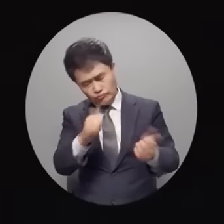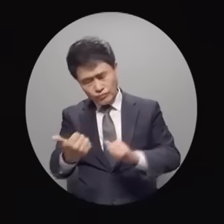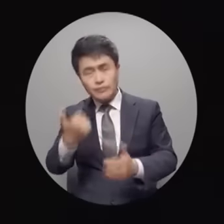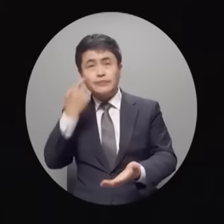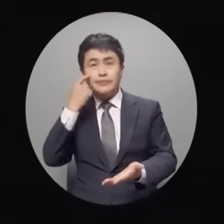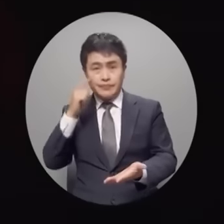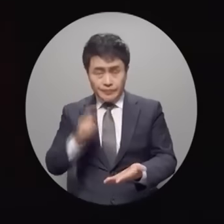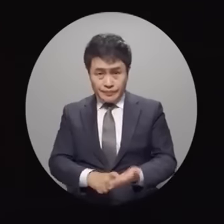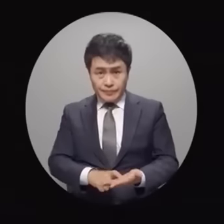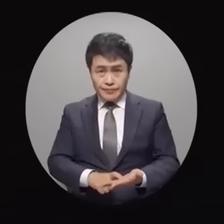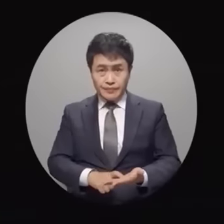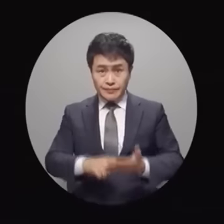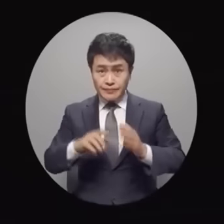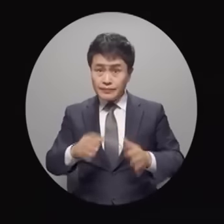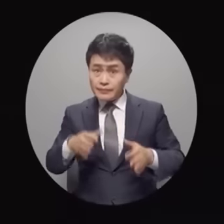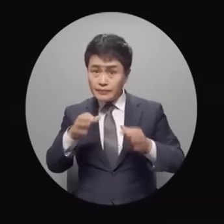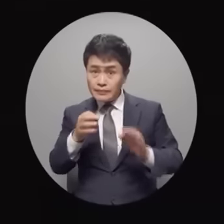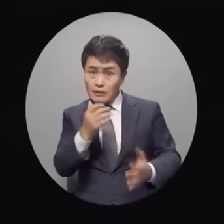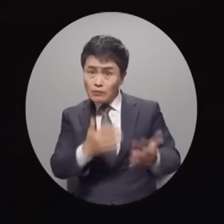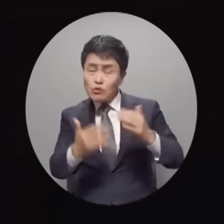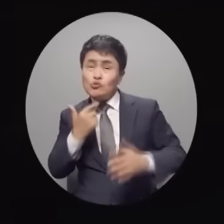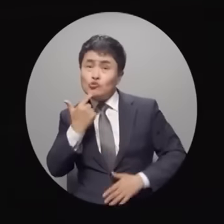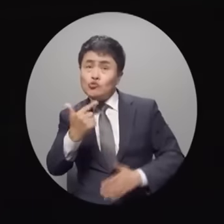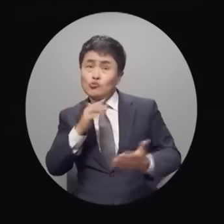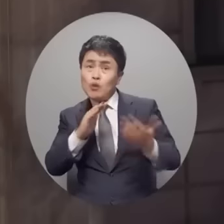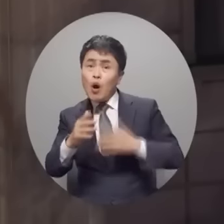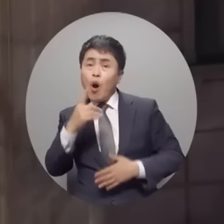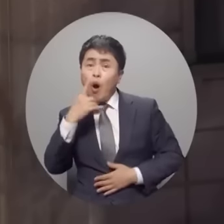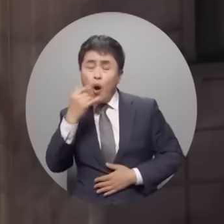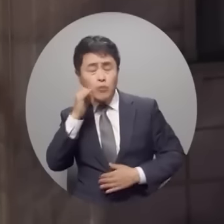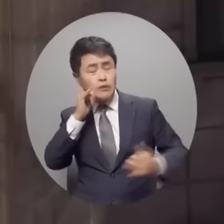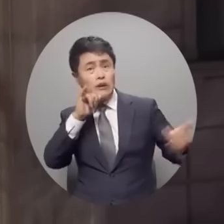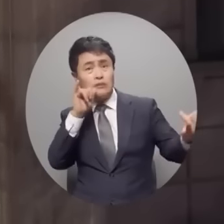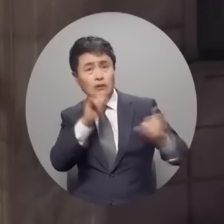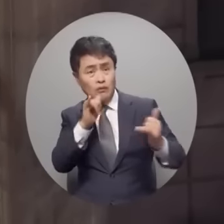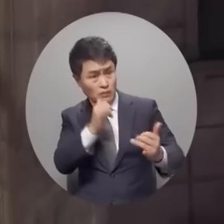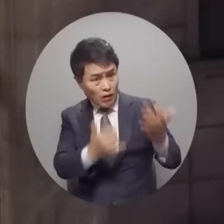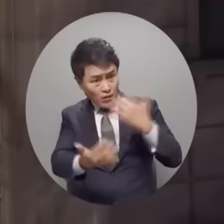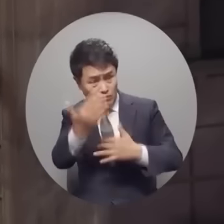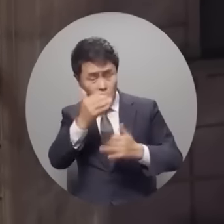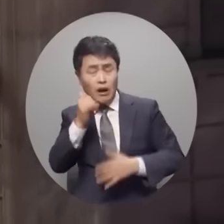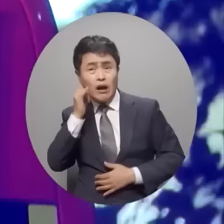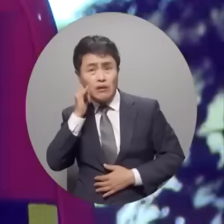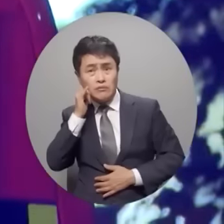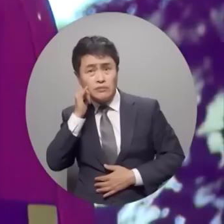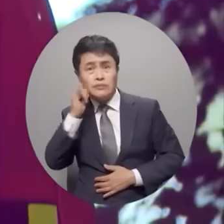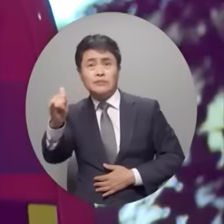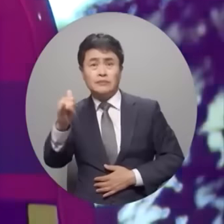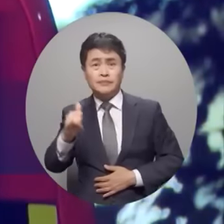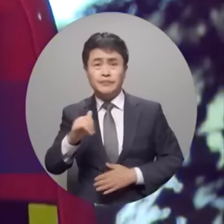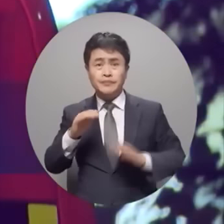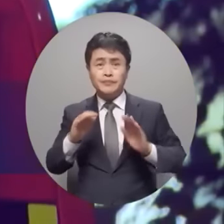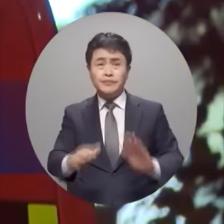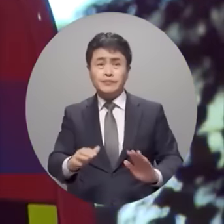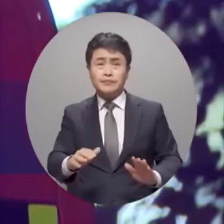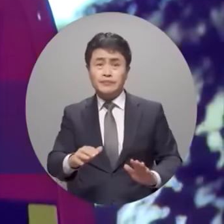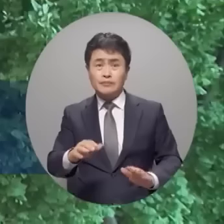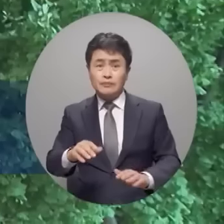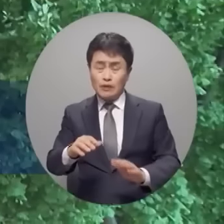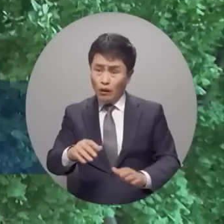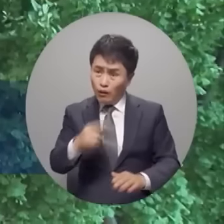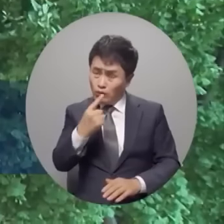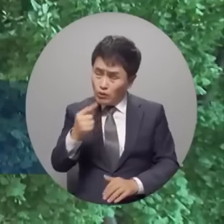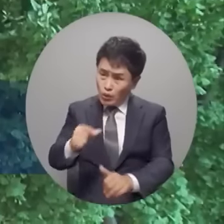발견됐습니다. 김 씨는 화재 6분 뒤 어머니에게 전화를 걸어 화재 사실을 알렸습니다. 구급대원들 안 올라올 것 같아.